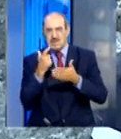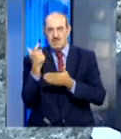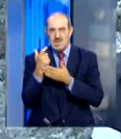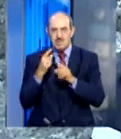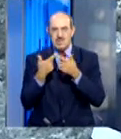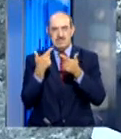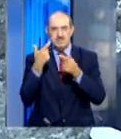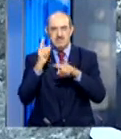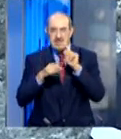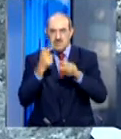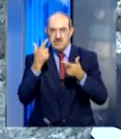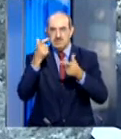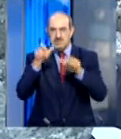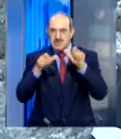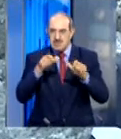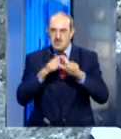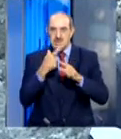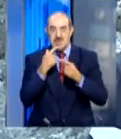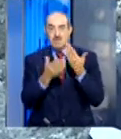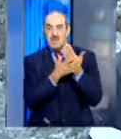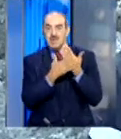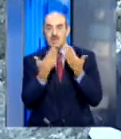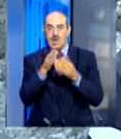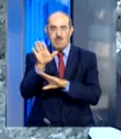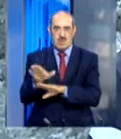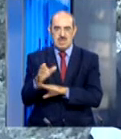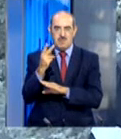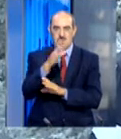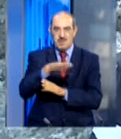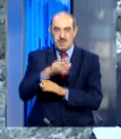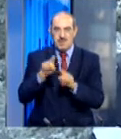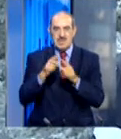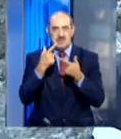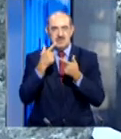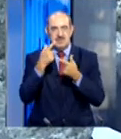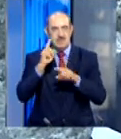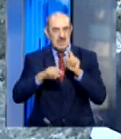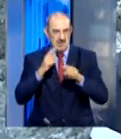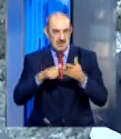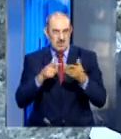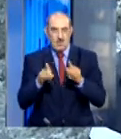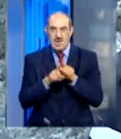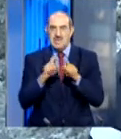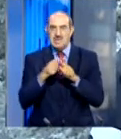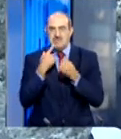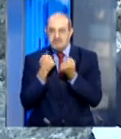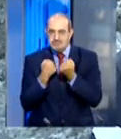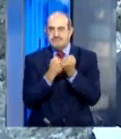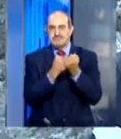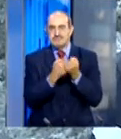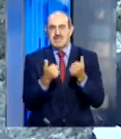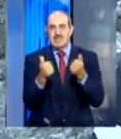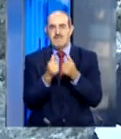والمادية، وأولويتنا حماية الأشخاص والممتلكات، أين تم تدعيمنا